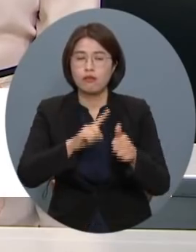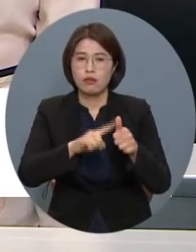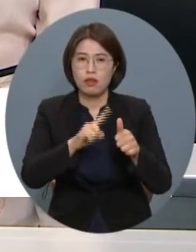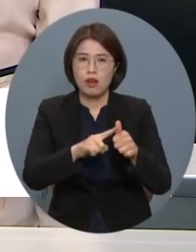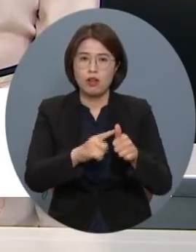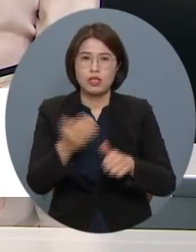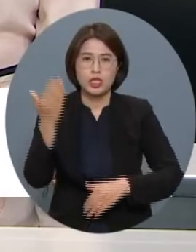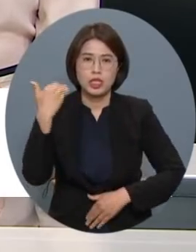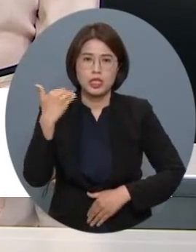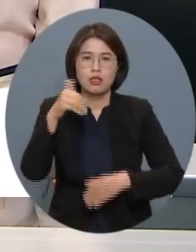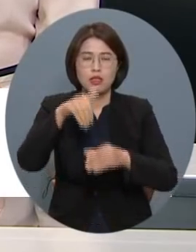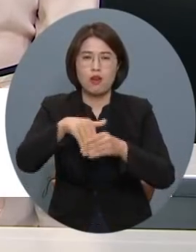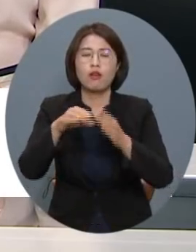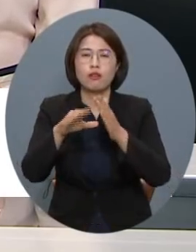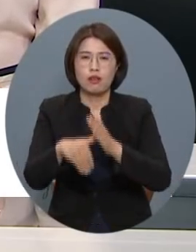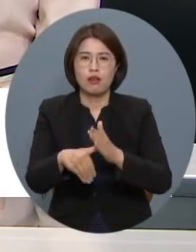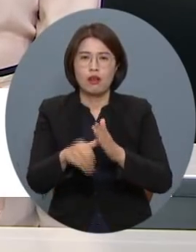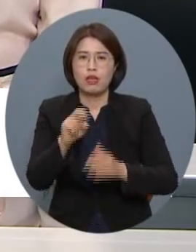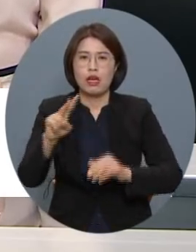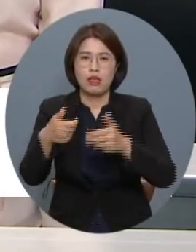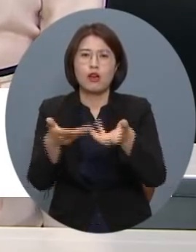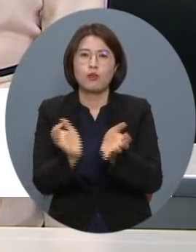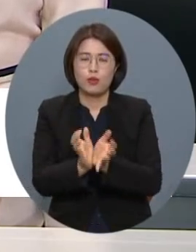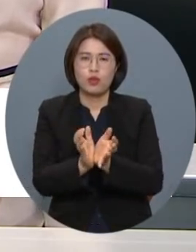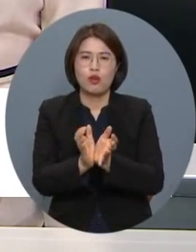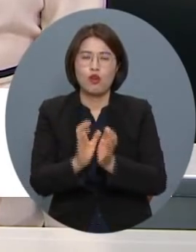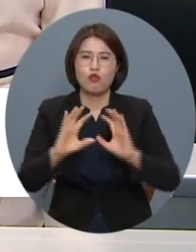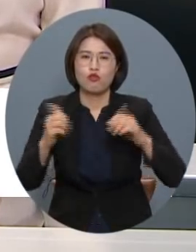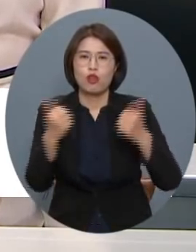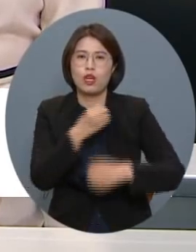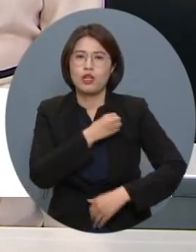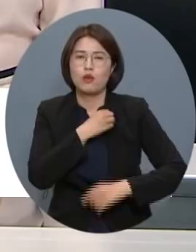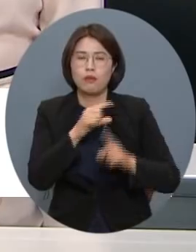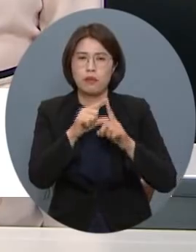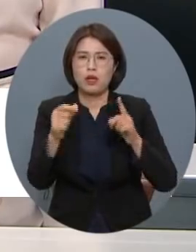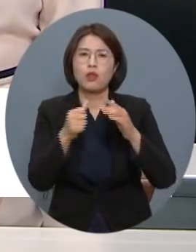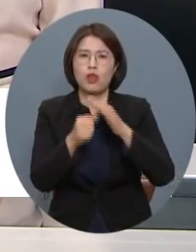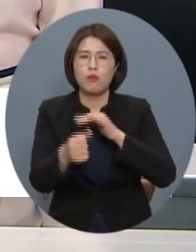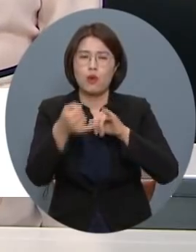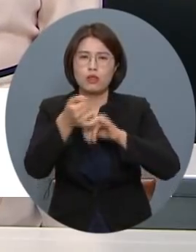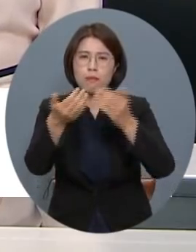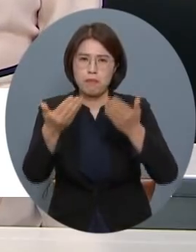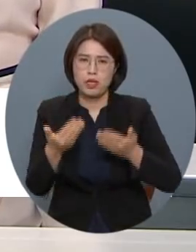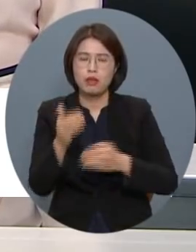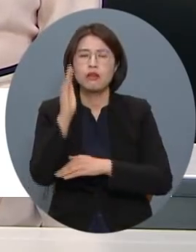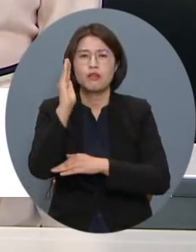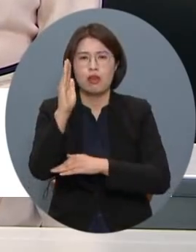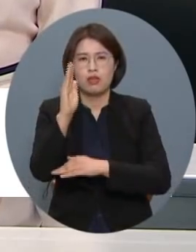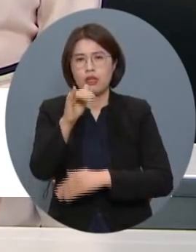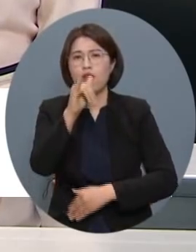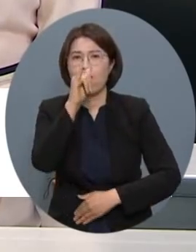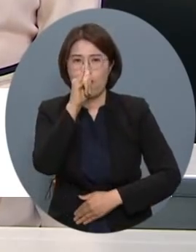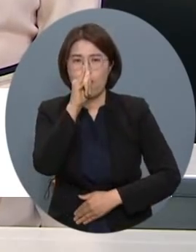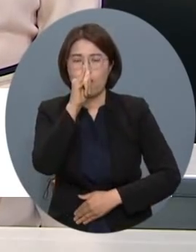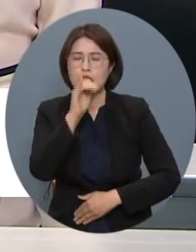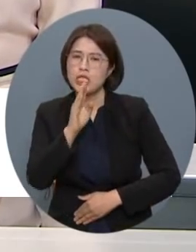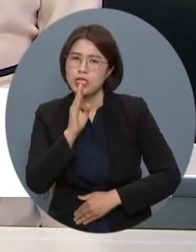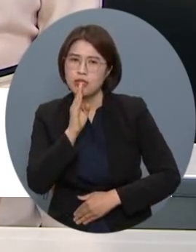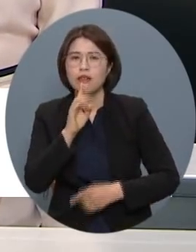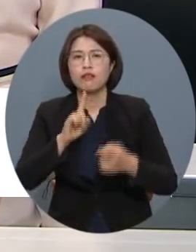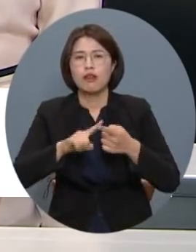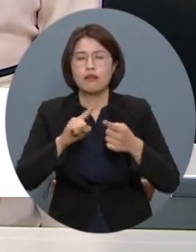총장이 지난 총선에서 야당으로부터 국회의원 비례대표를 약속받았다는 얘기까지 나오면서 그